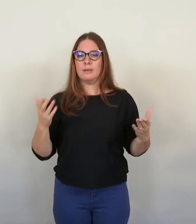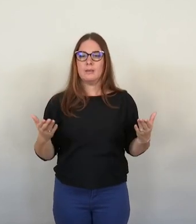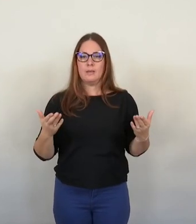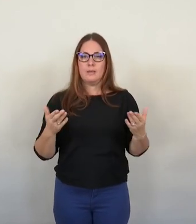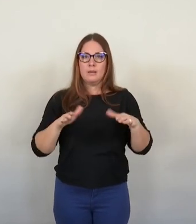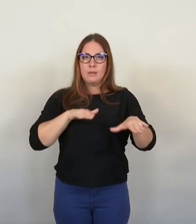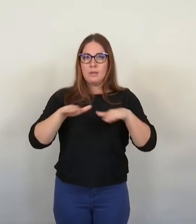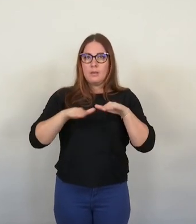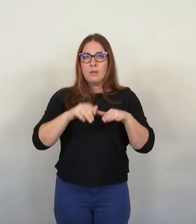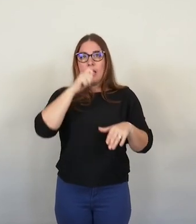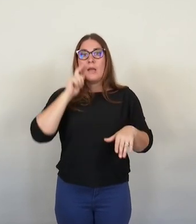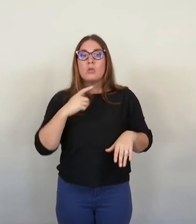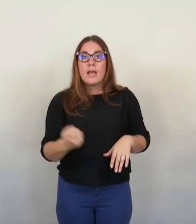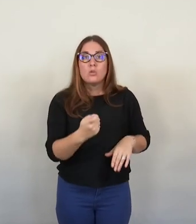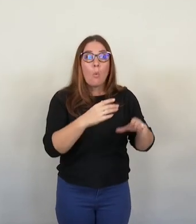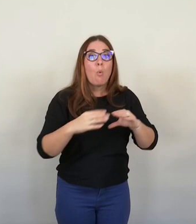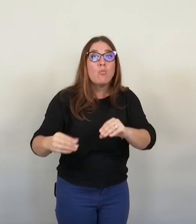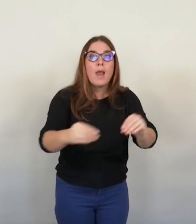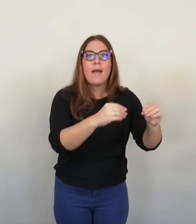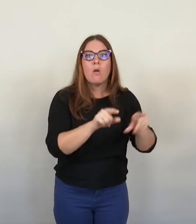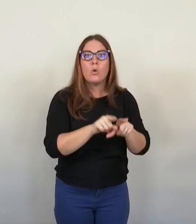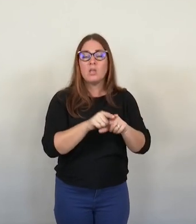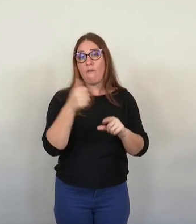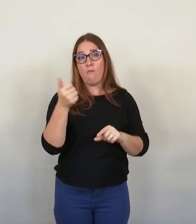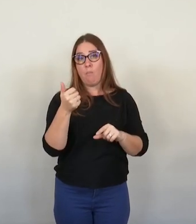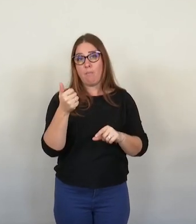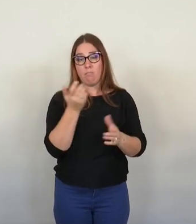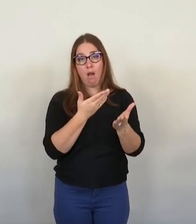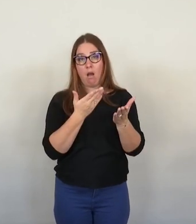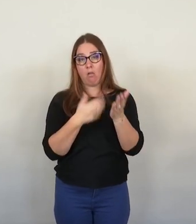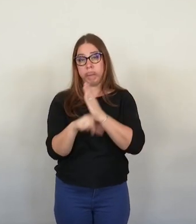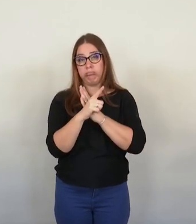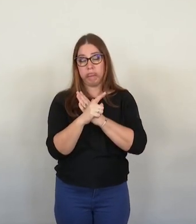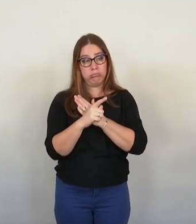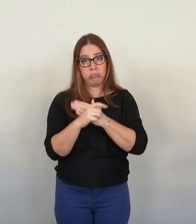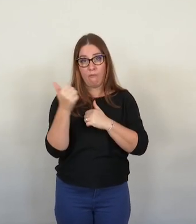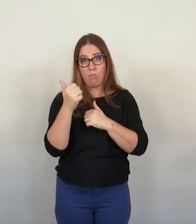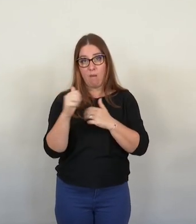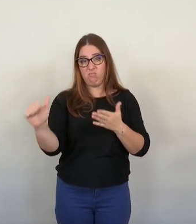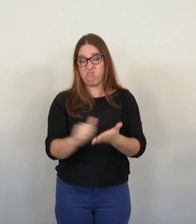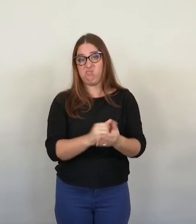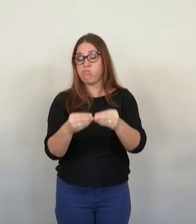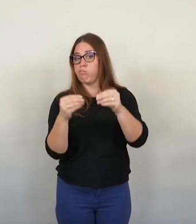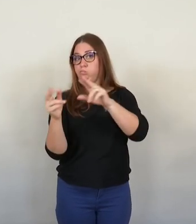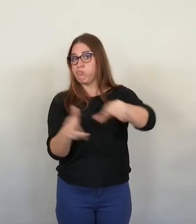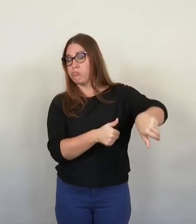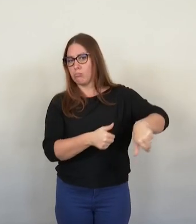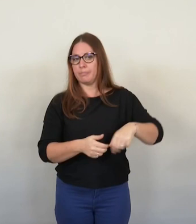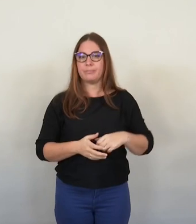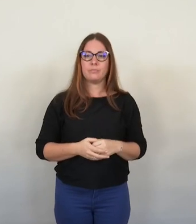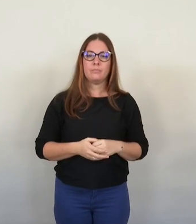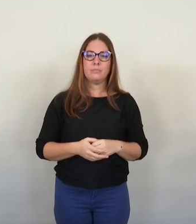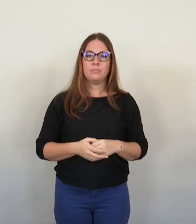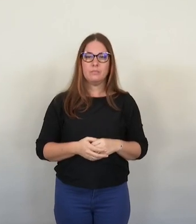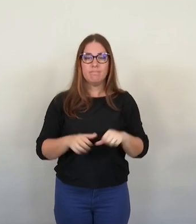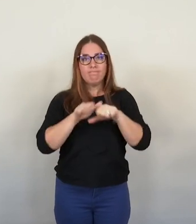même de l'éducation populaire qu'une nouvelle fois vous vous bafouez que vous piétinez la fonction de